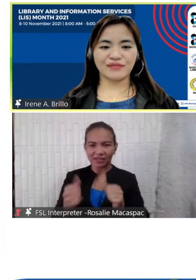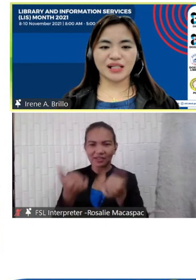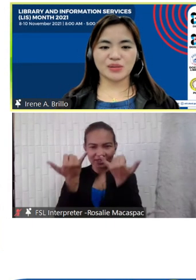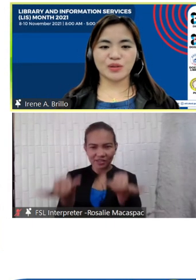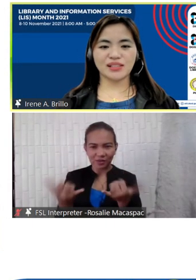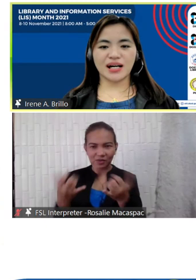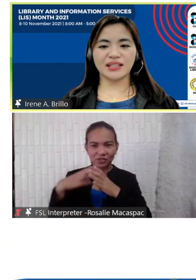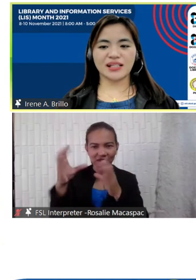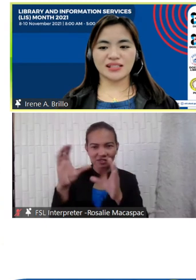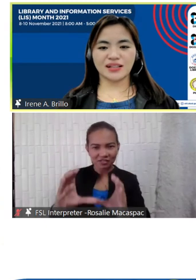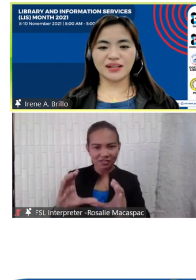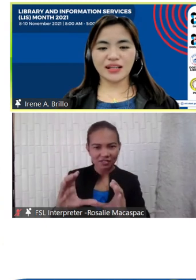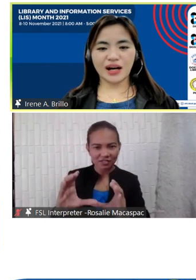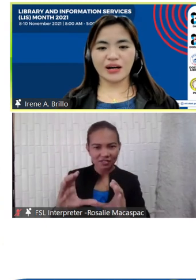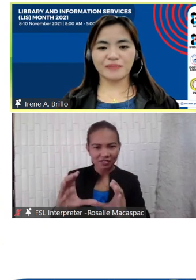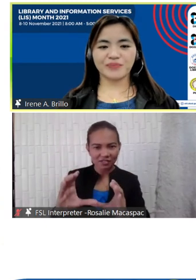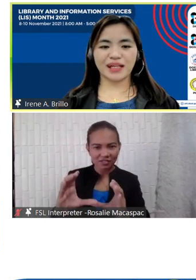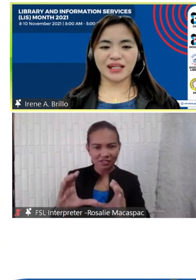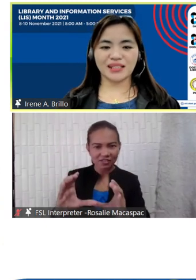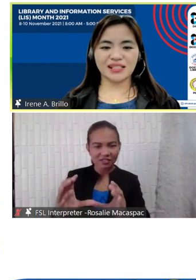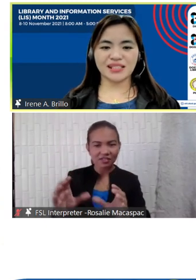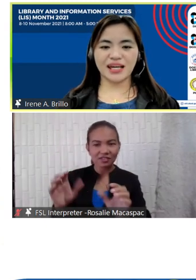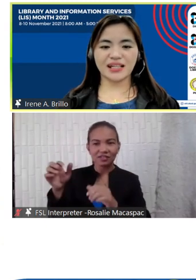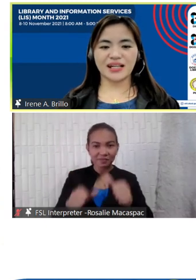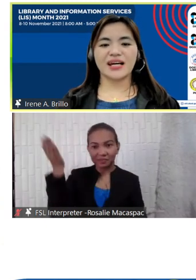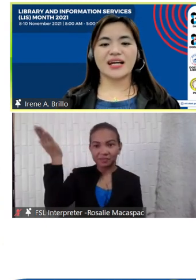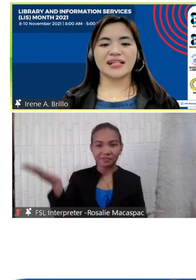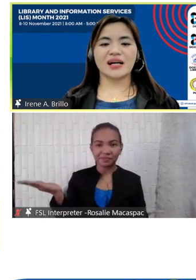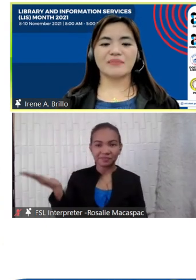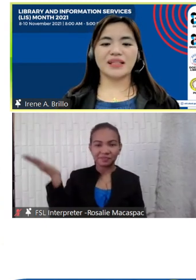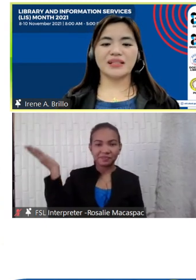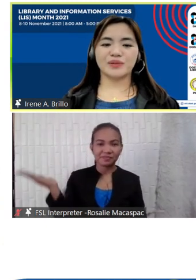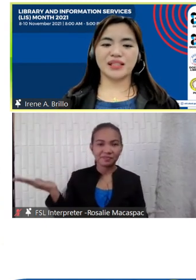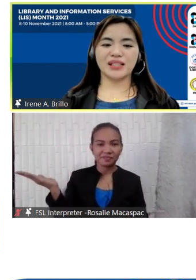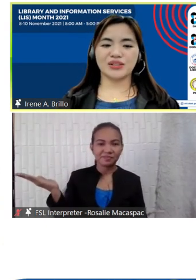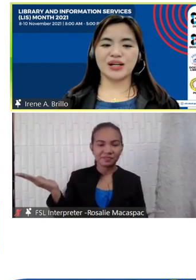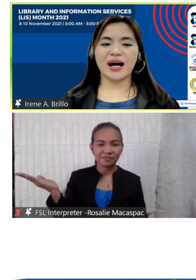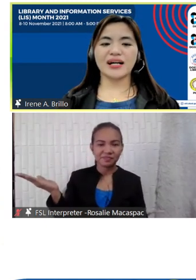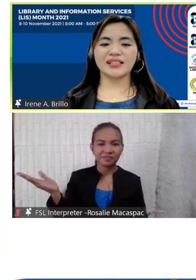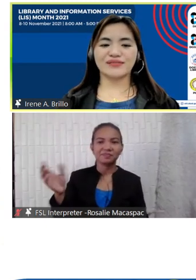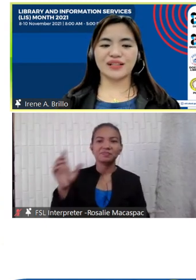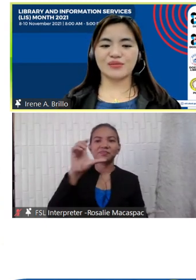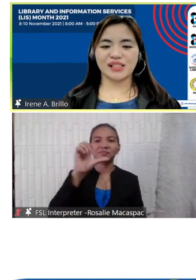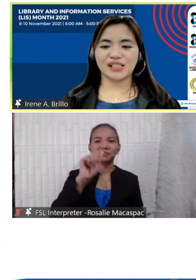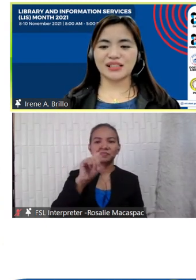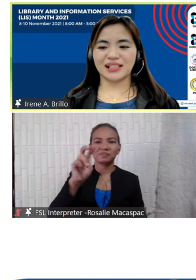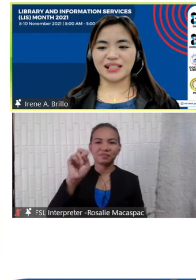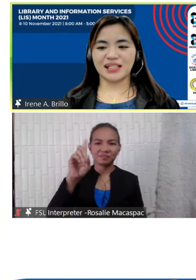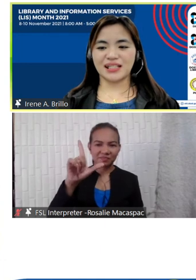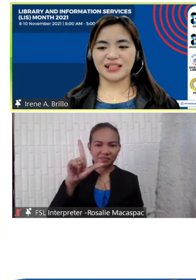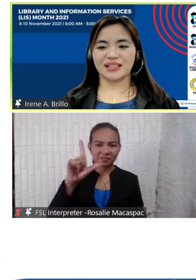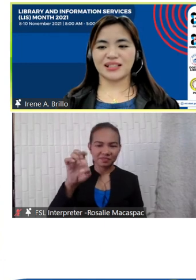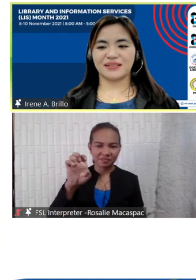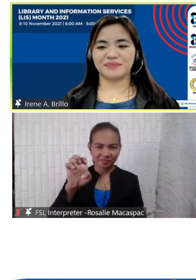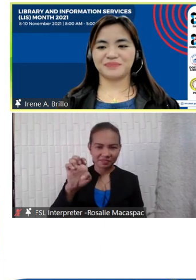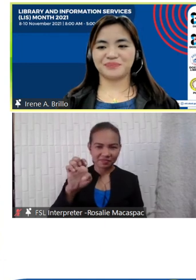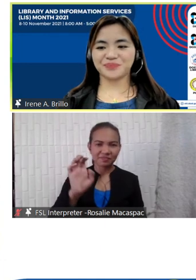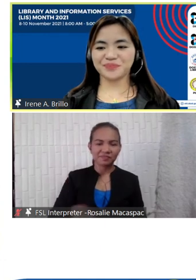po, naka-flash po sa ating screen ang attendance link. Kasama po dito ang evaluation